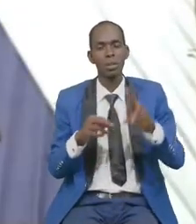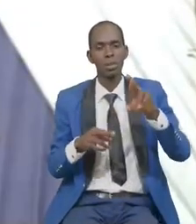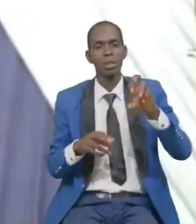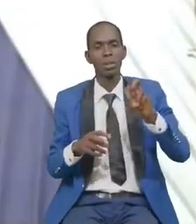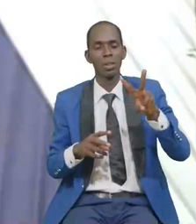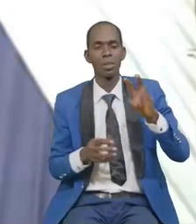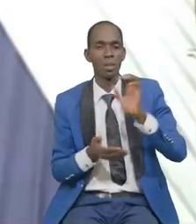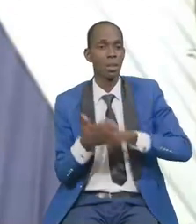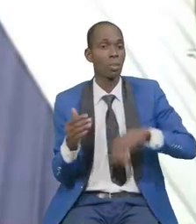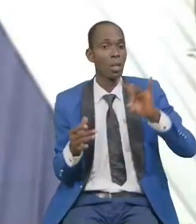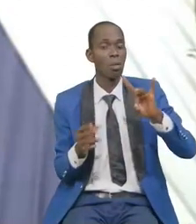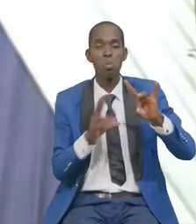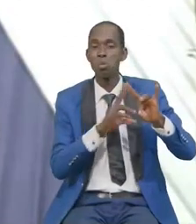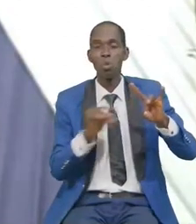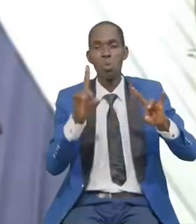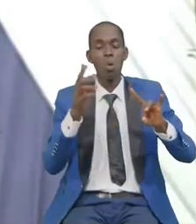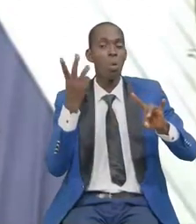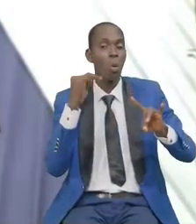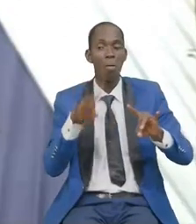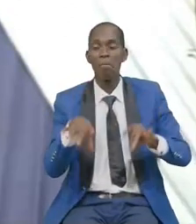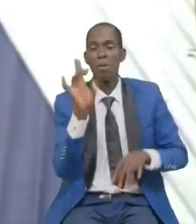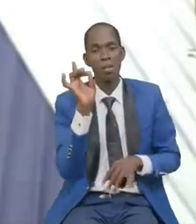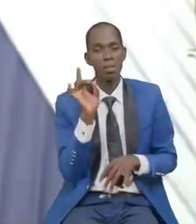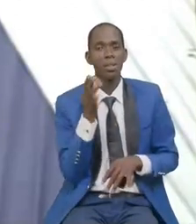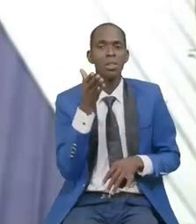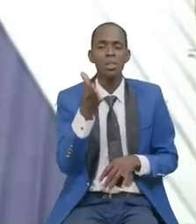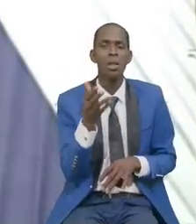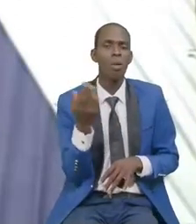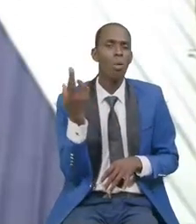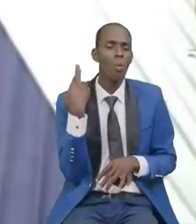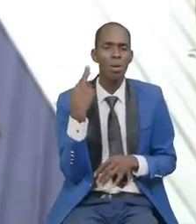personne n'a été trouvé. Il y avait le silence au ciel.